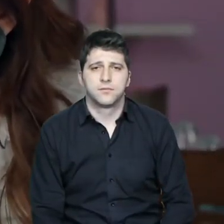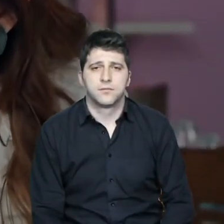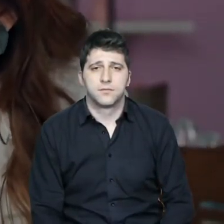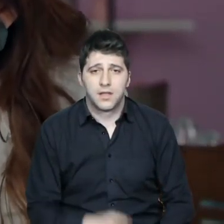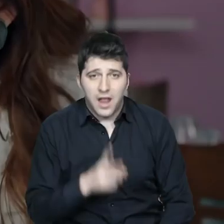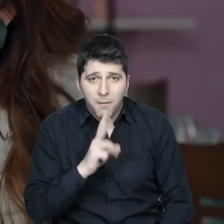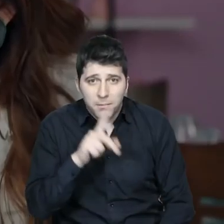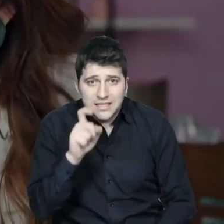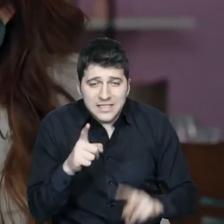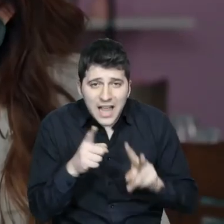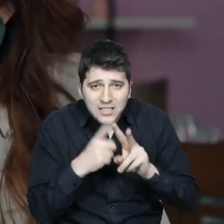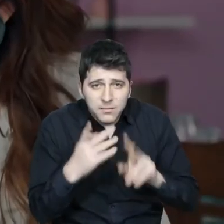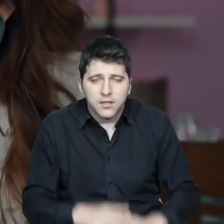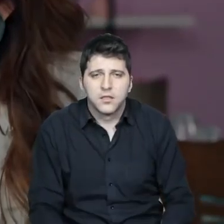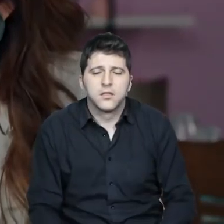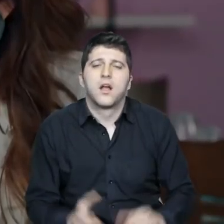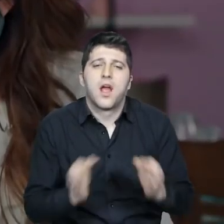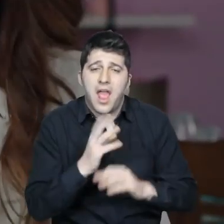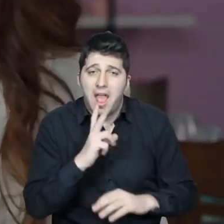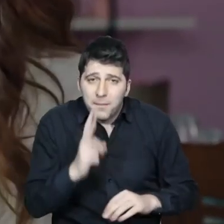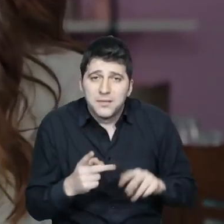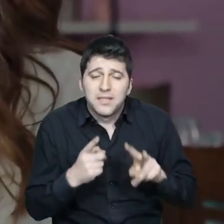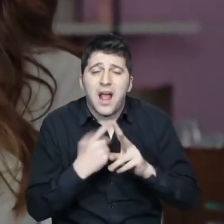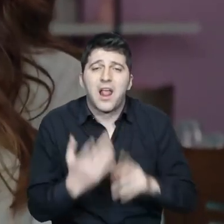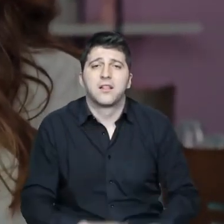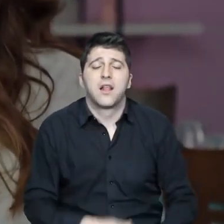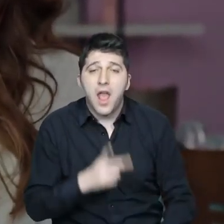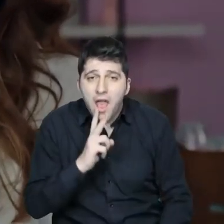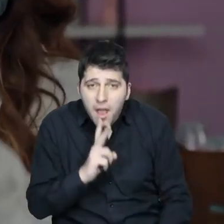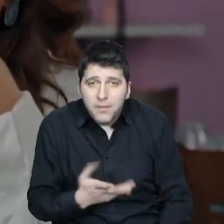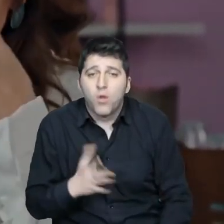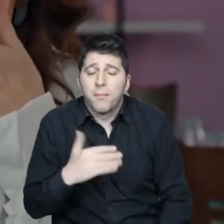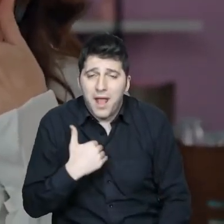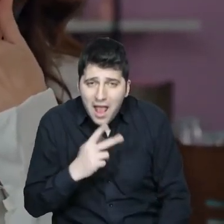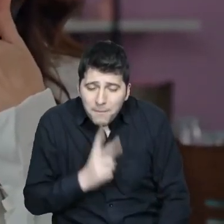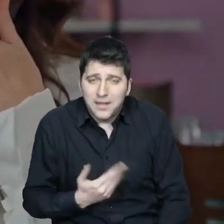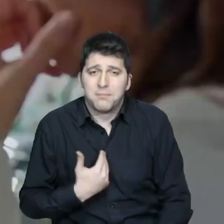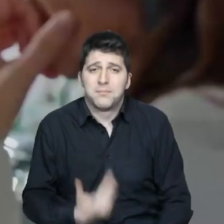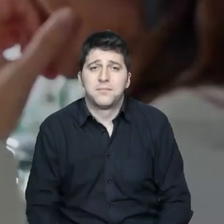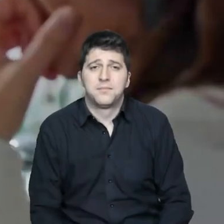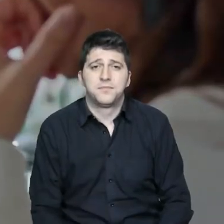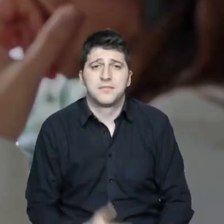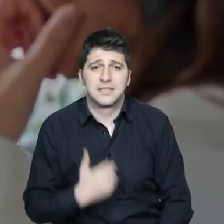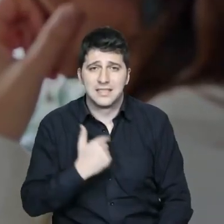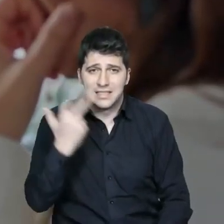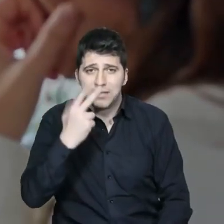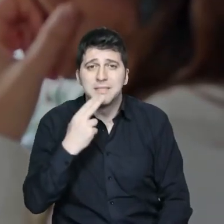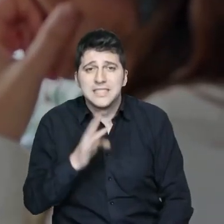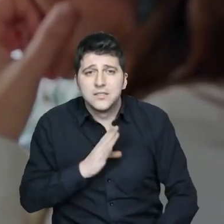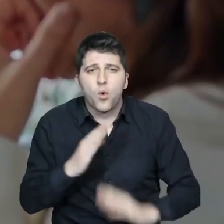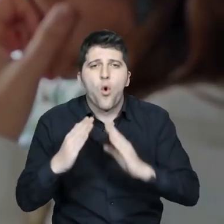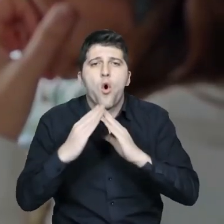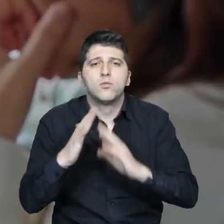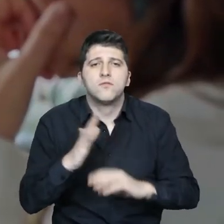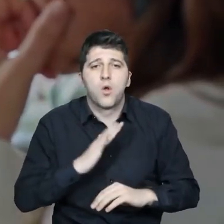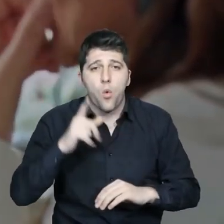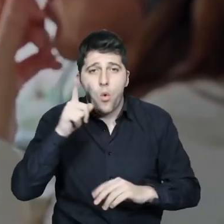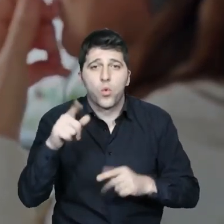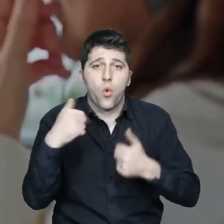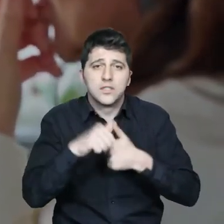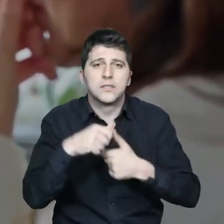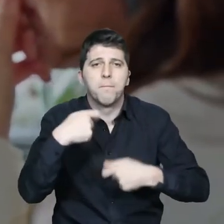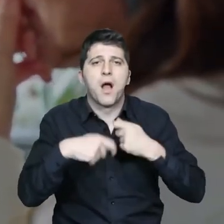Emin misin Nazmi? Ay eminim Nalan. Emin olmam mı? Ay bizim teyzemin kızının komşusu var. Onun